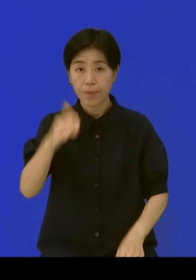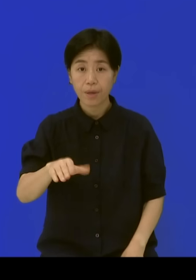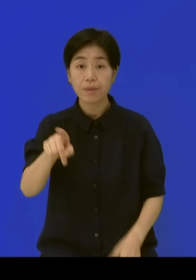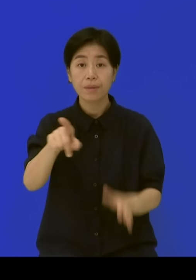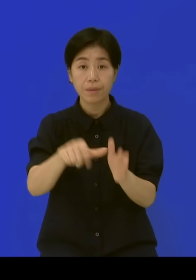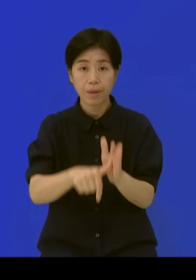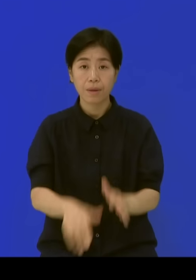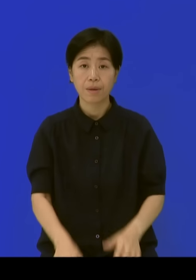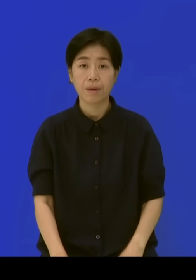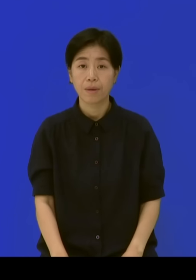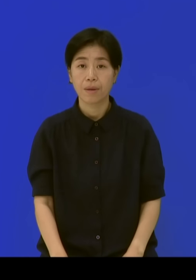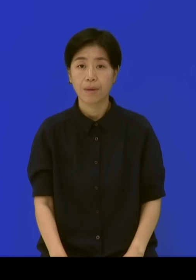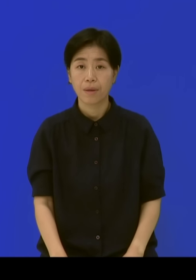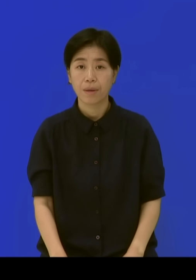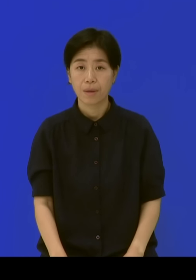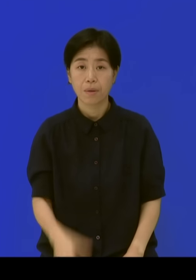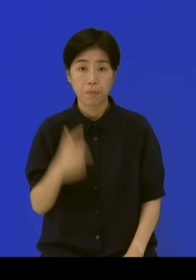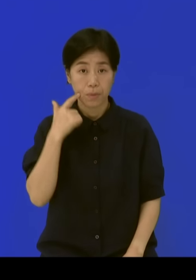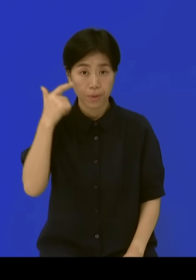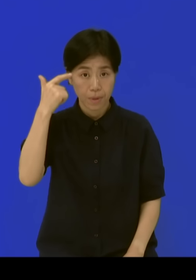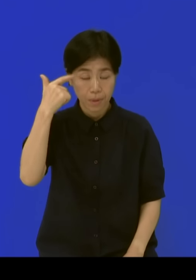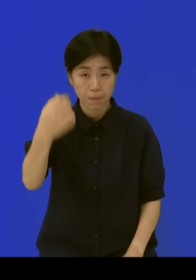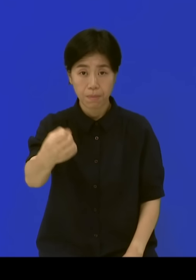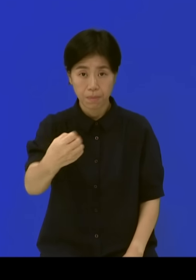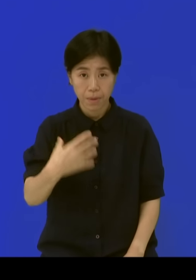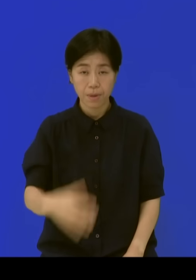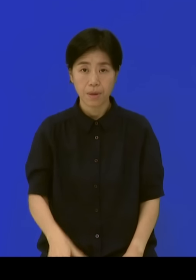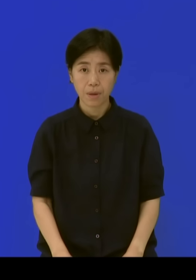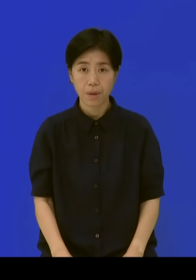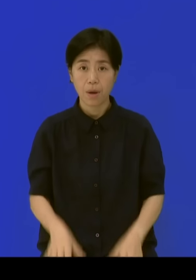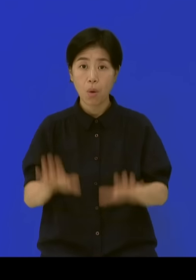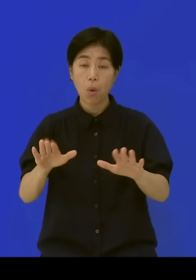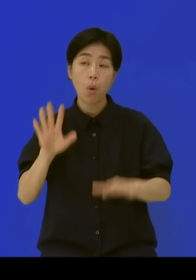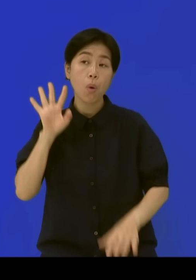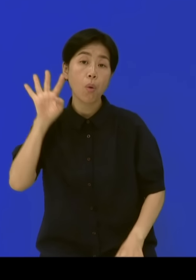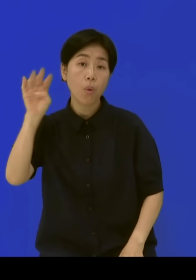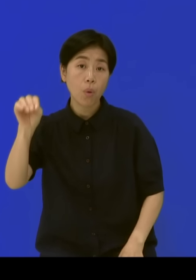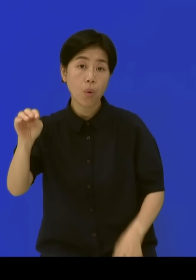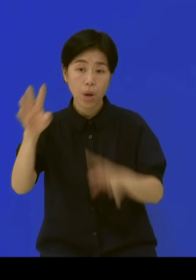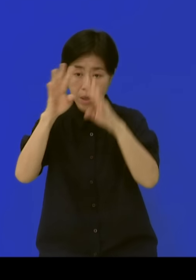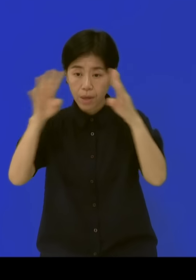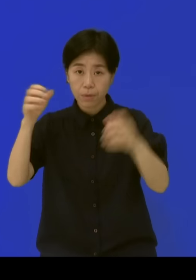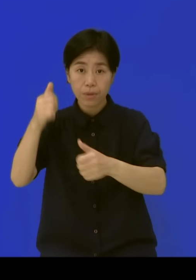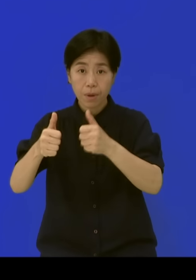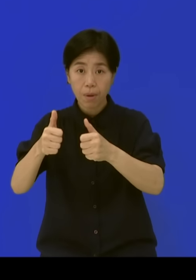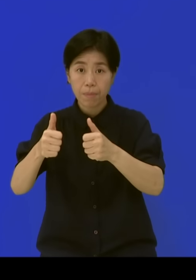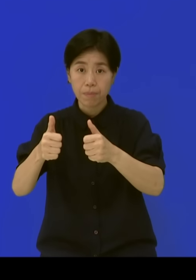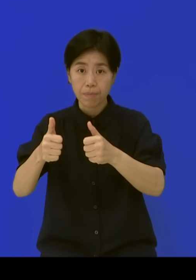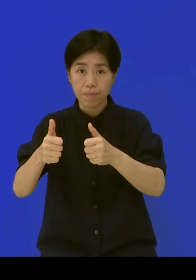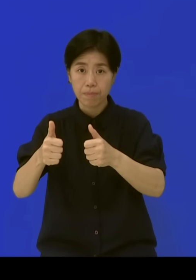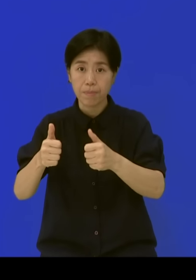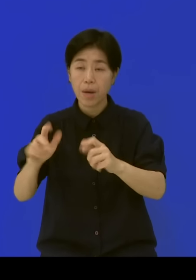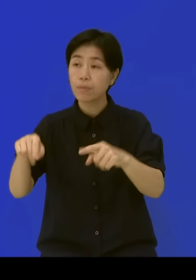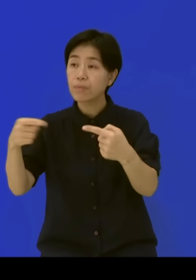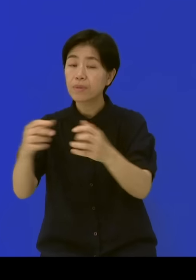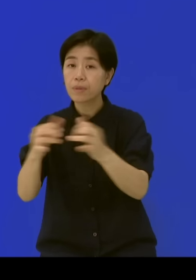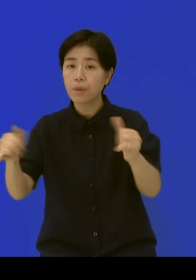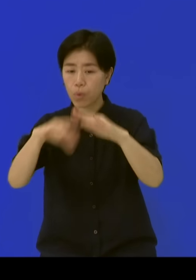이제 앞에서 목사님께서 이제 수능 보러 갈 사람들 다 일어나라고 하고 기도를 해주시는데